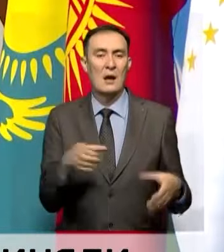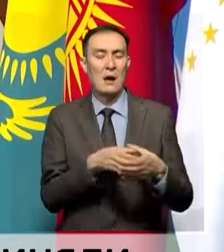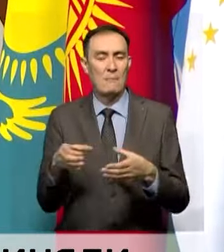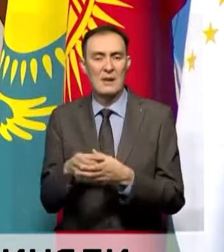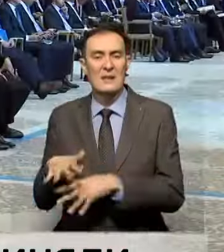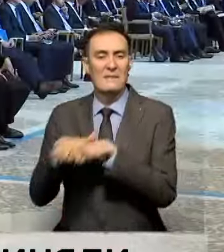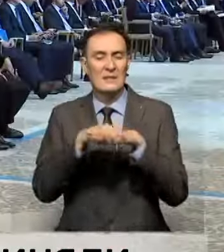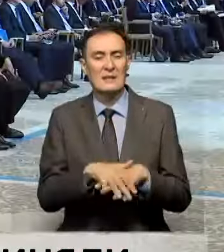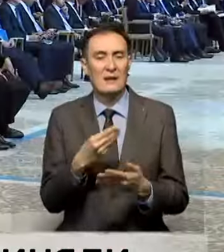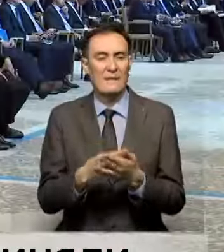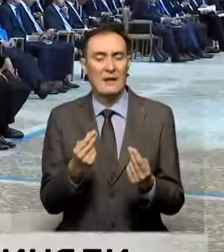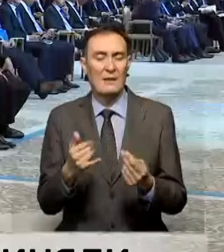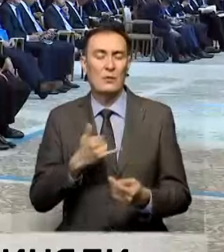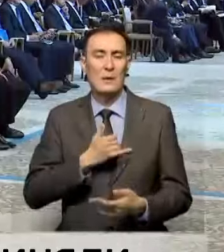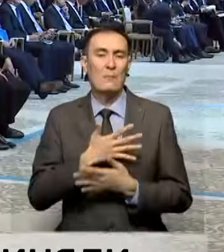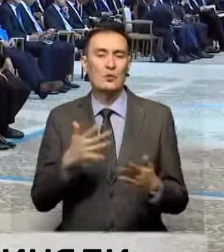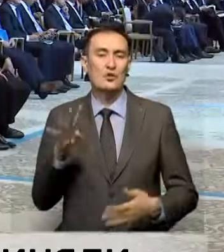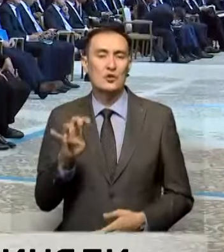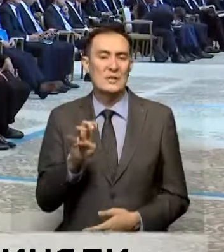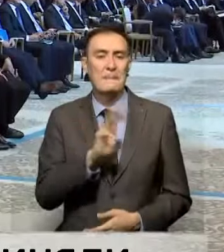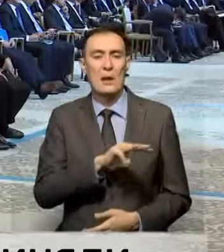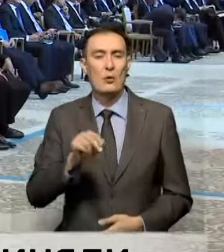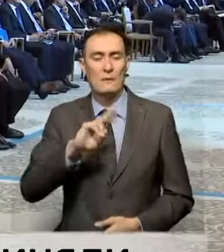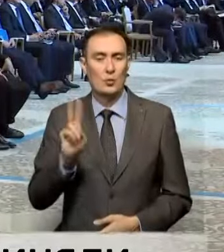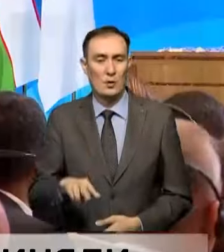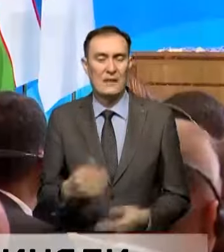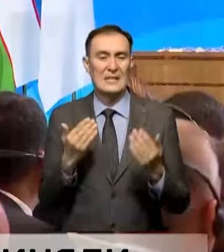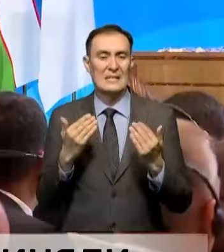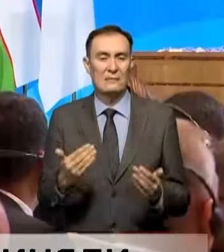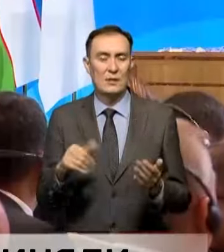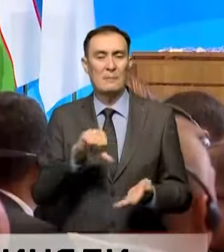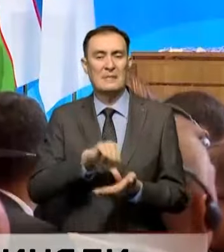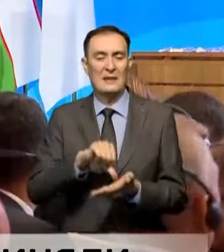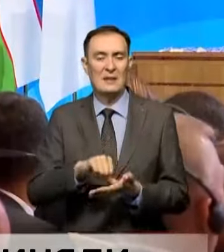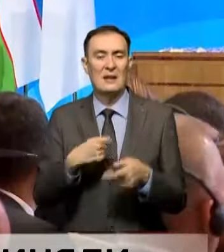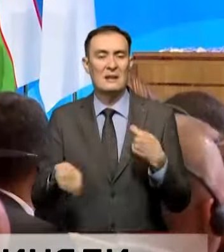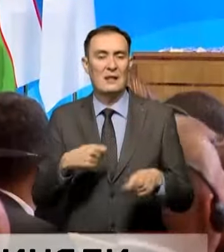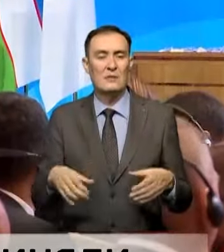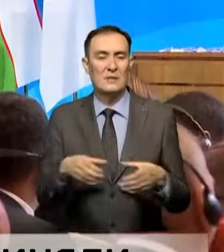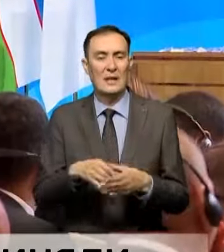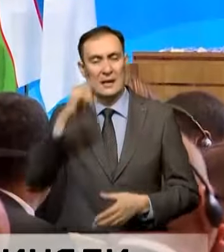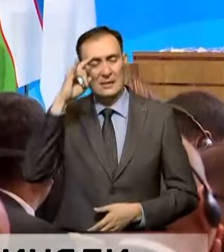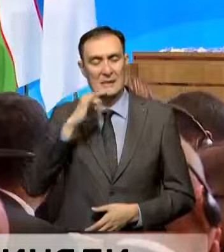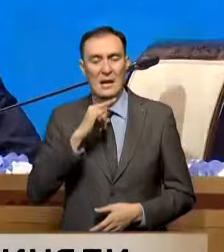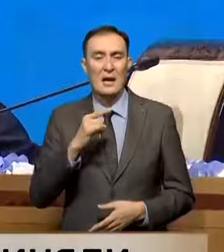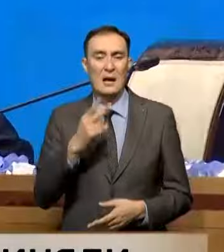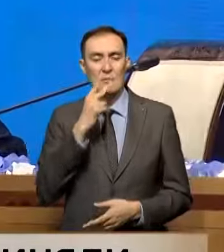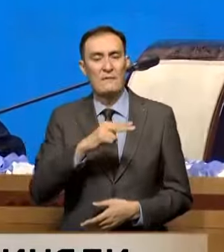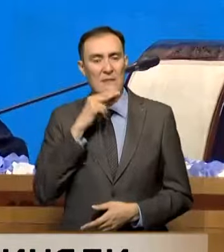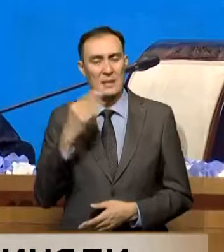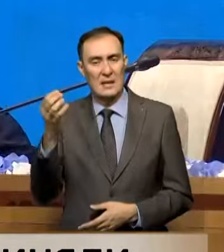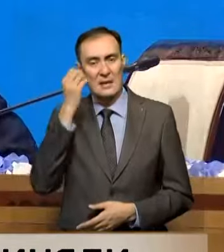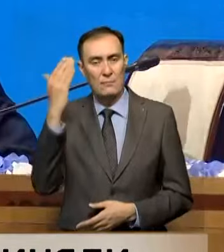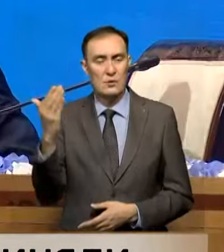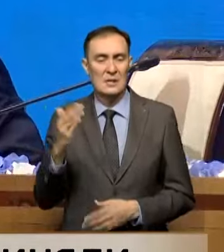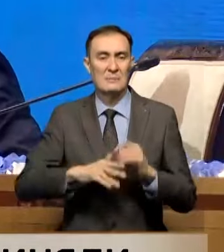компании инвестировали в нашу страну больше 400 миллионов долларов. Сегодня представители деловой среды Казахстана обращают внимание